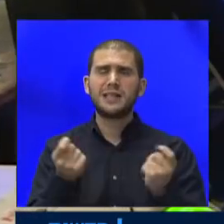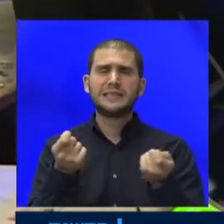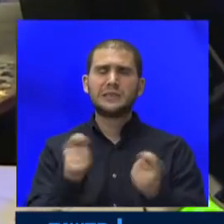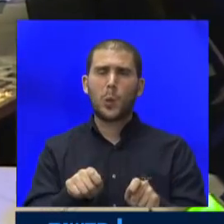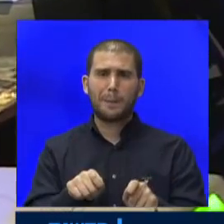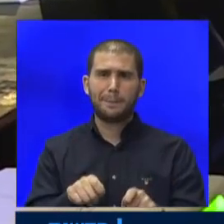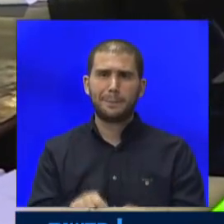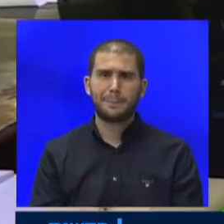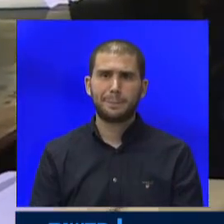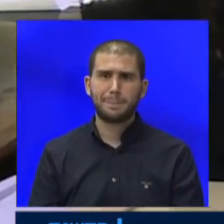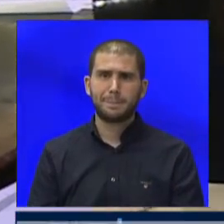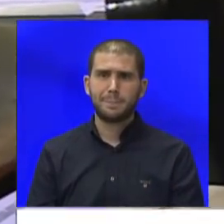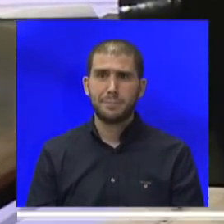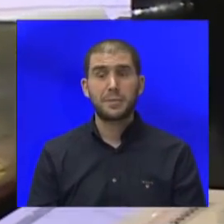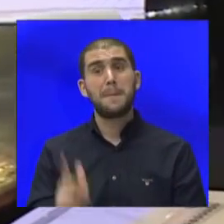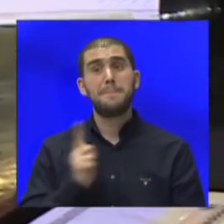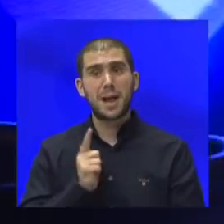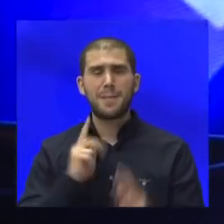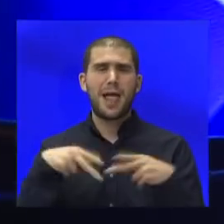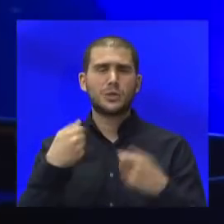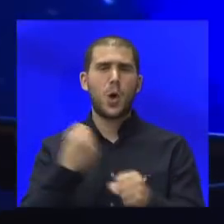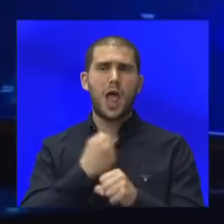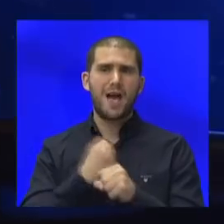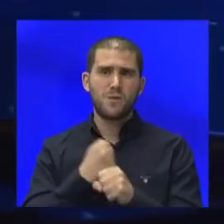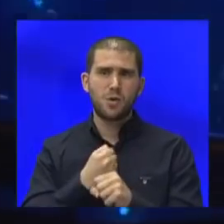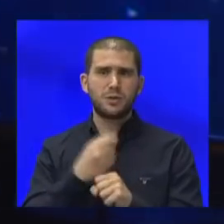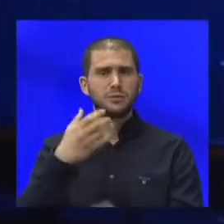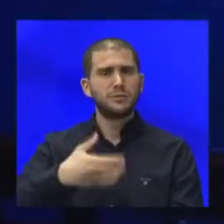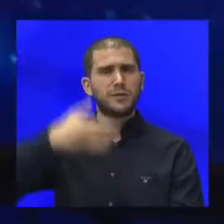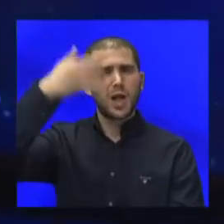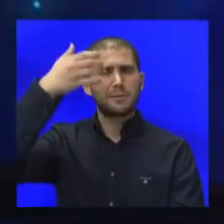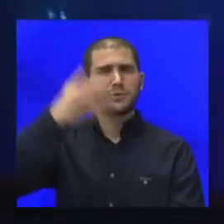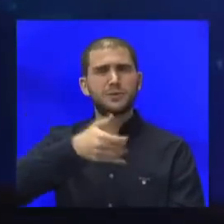מחכים רק לחזור לעבוד ולהרים כוסית באופן חוקי.